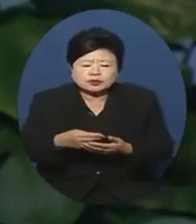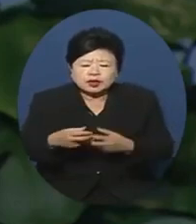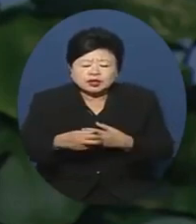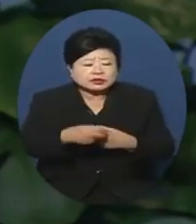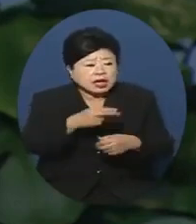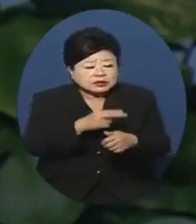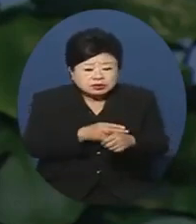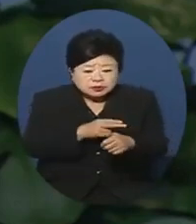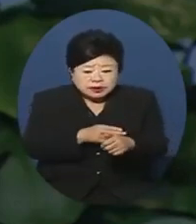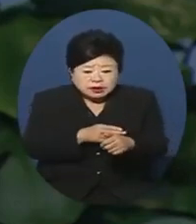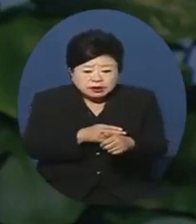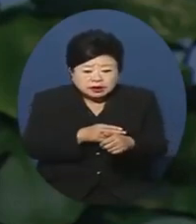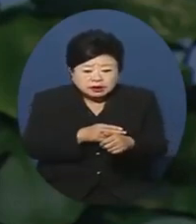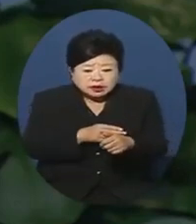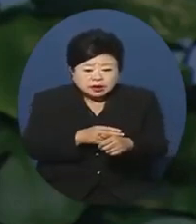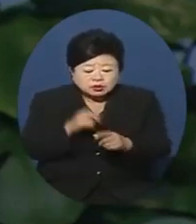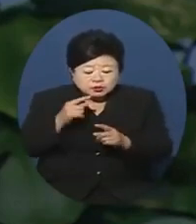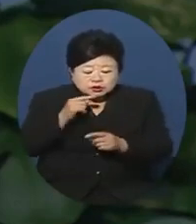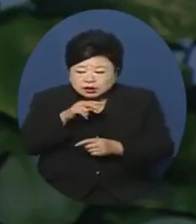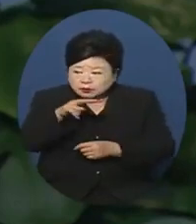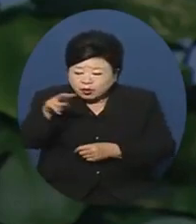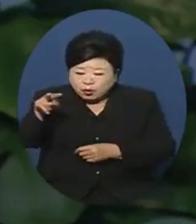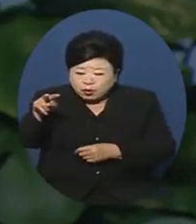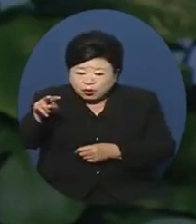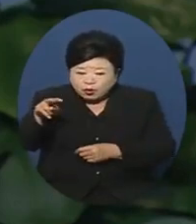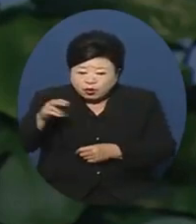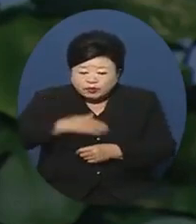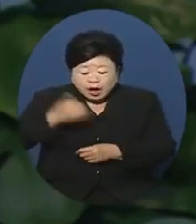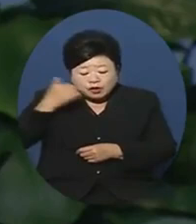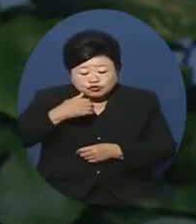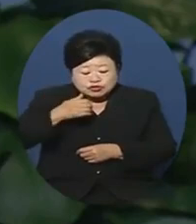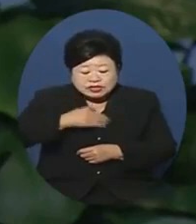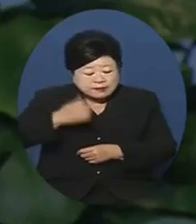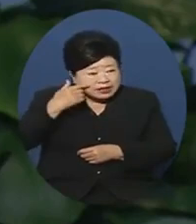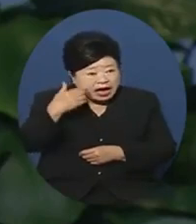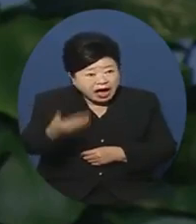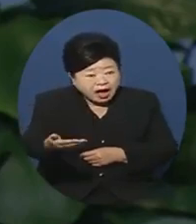의사들이 나를 보고 내가 누군지 압니까?